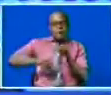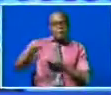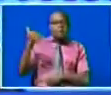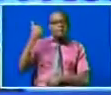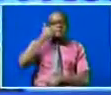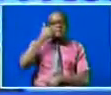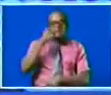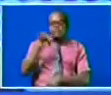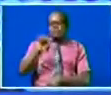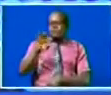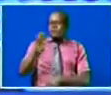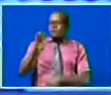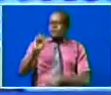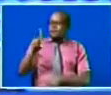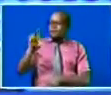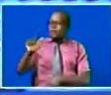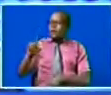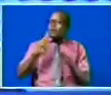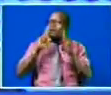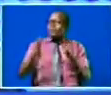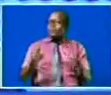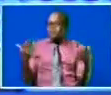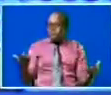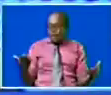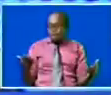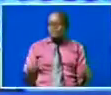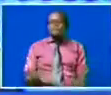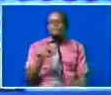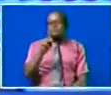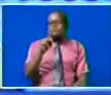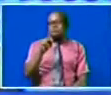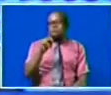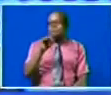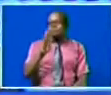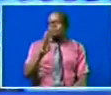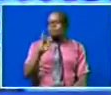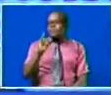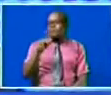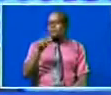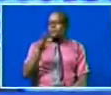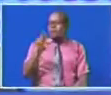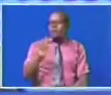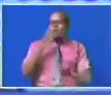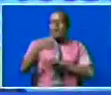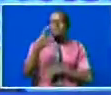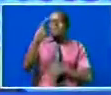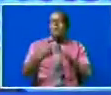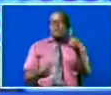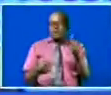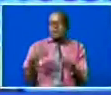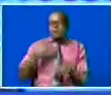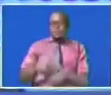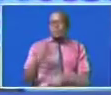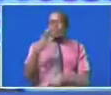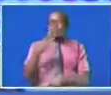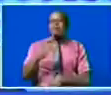wa Ebola. Visa hivyo vimeripotiwa katika mji wa Bikoro zaidi ya mwaka mmoja baada ya watu wanne kufariki mwaka